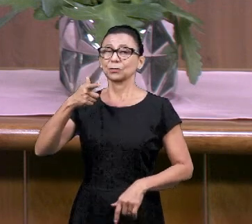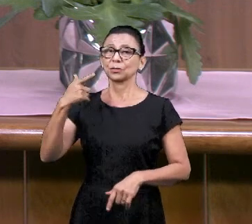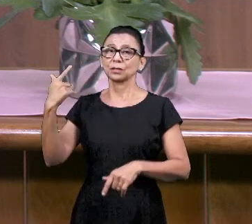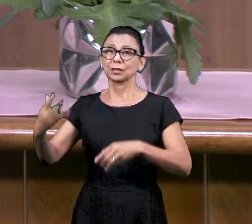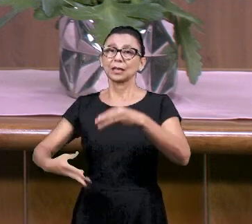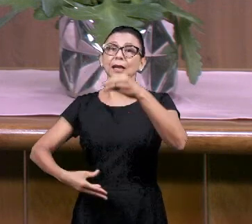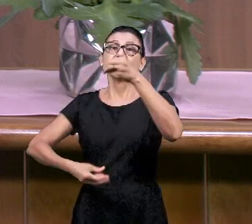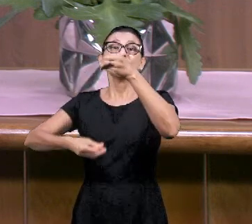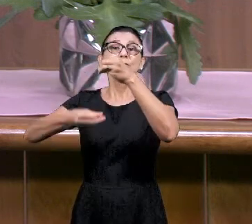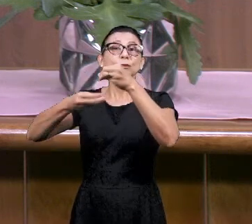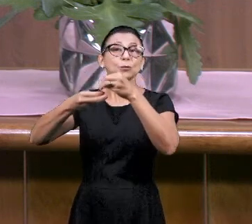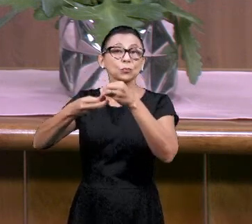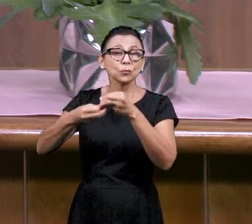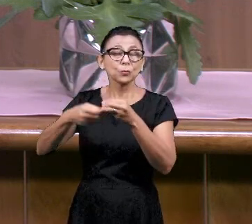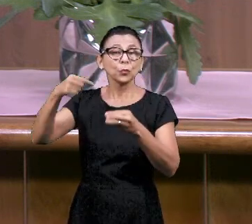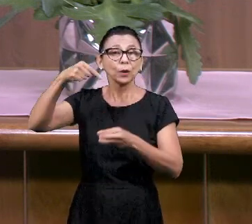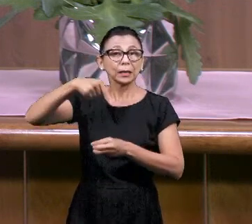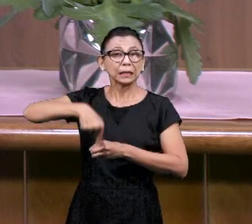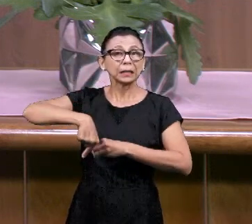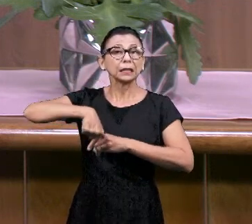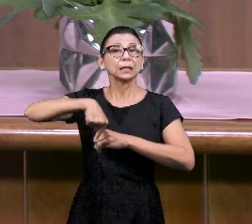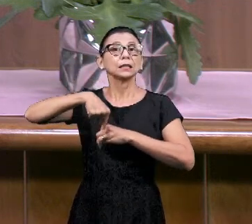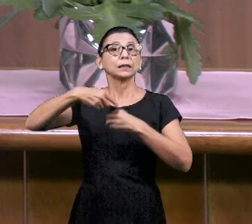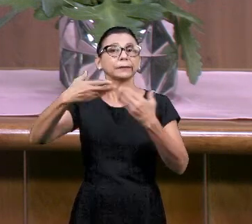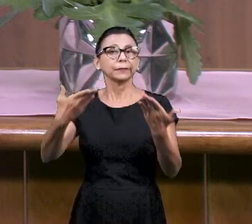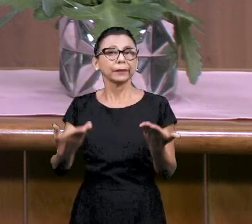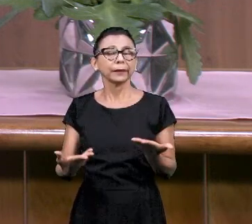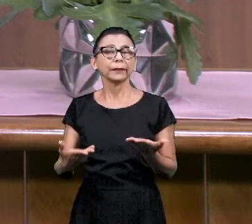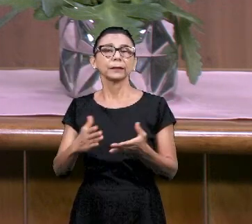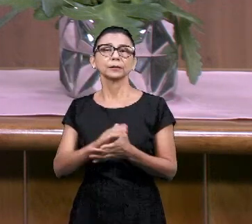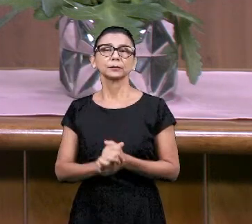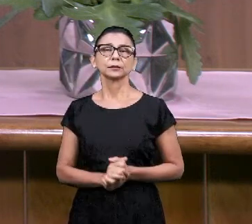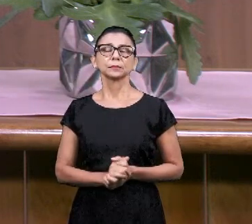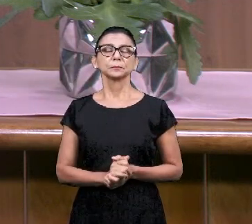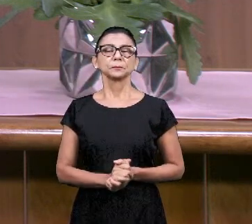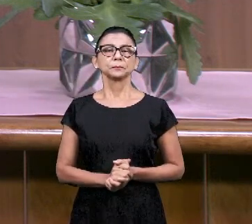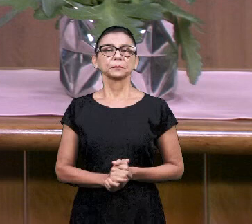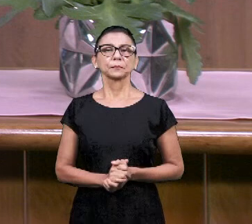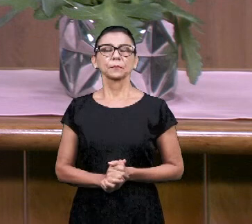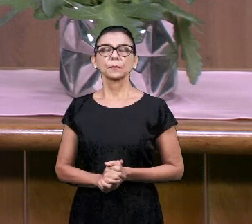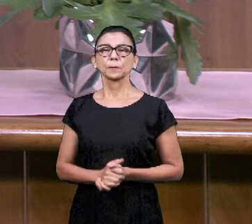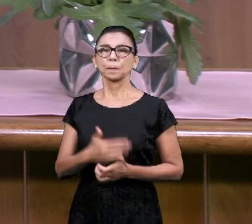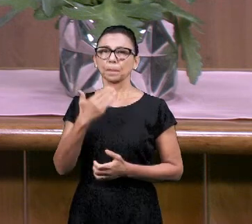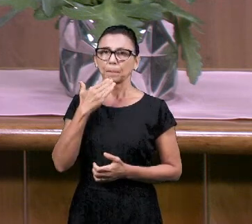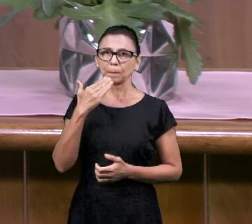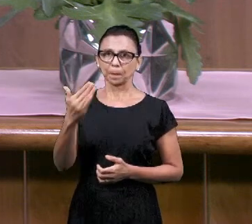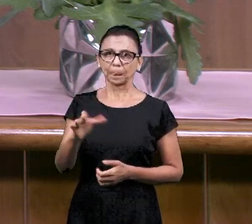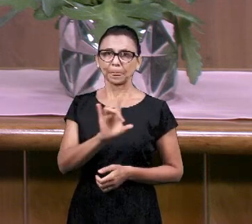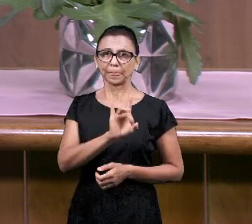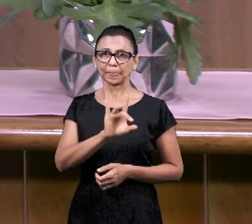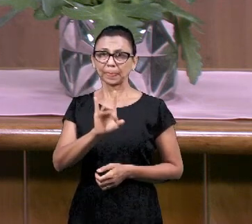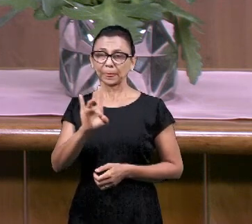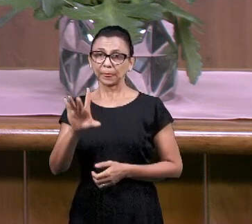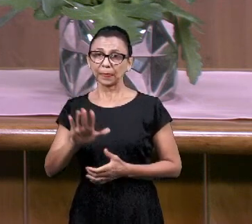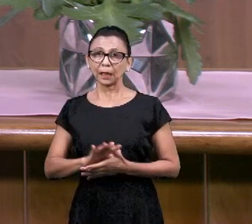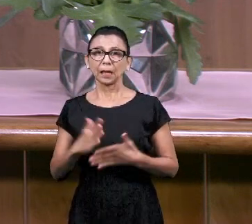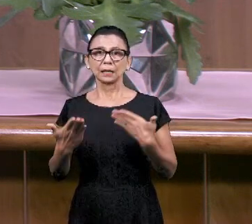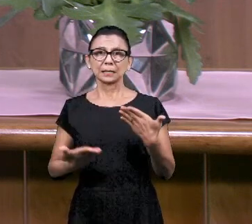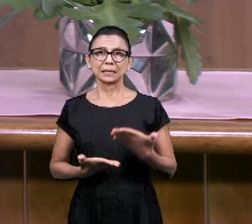de ce qui est arrivé, rajouter l'orientation, rediriger. Donc, notre demande est que chaque frère